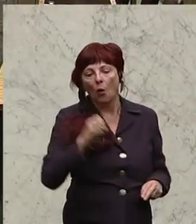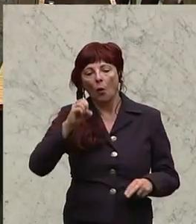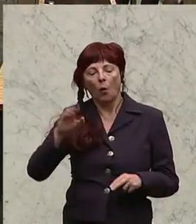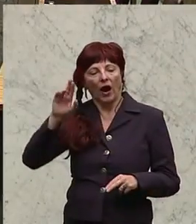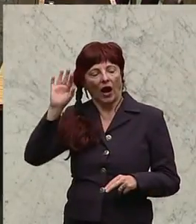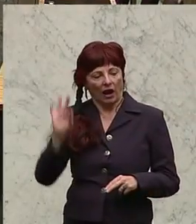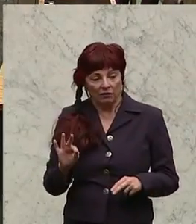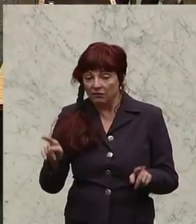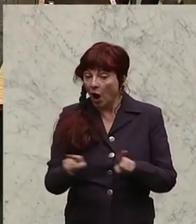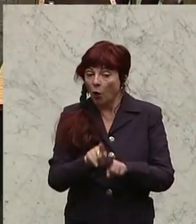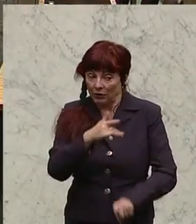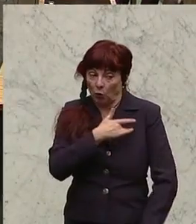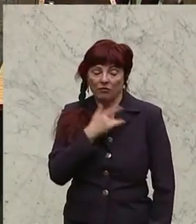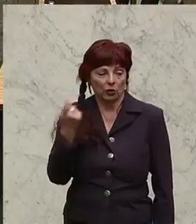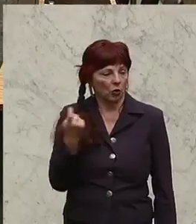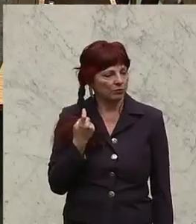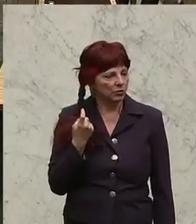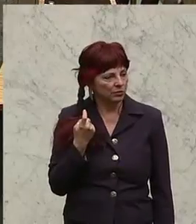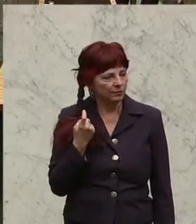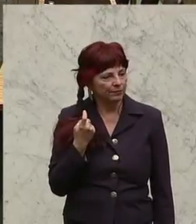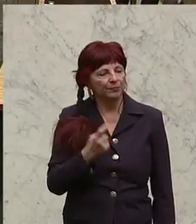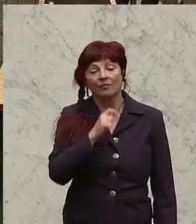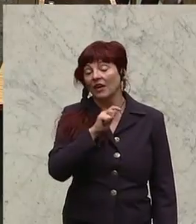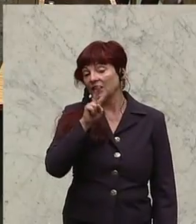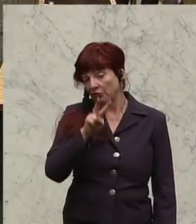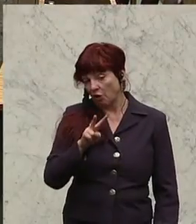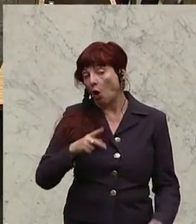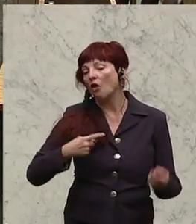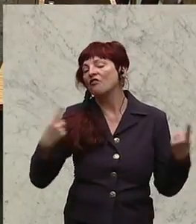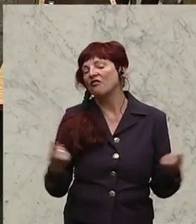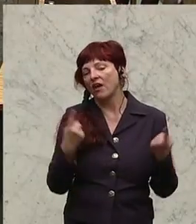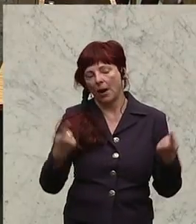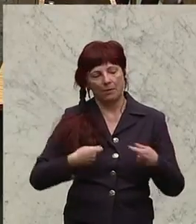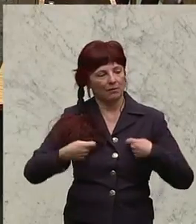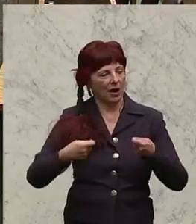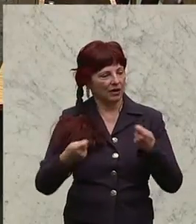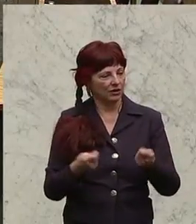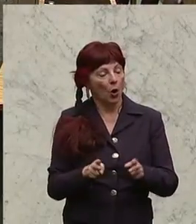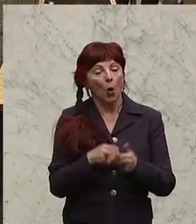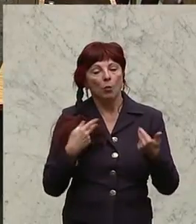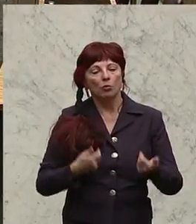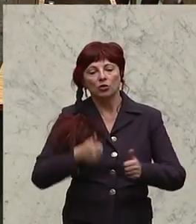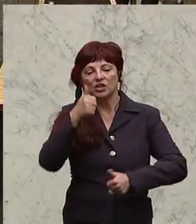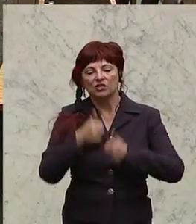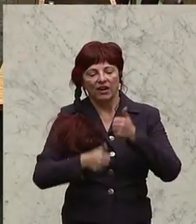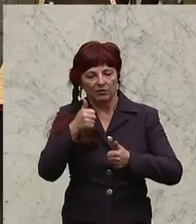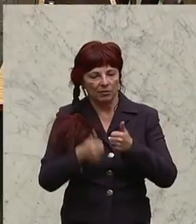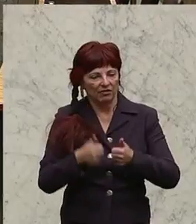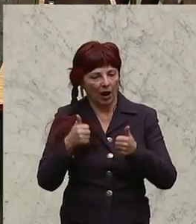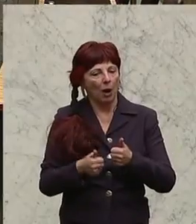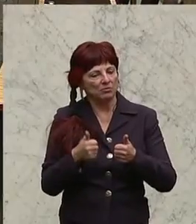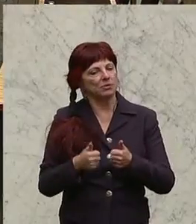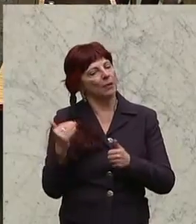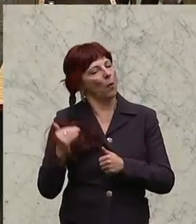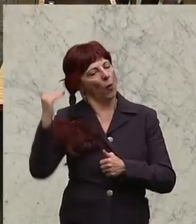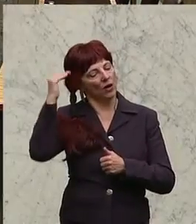weiterer Folge davon betroffen sein wird. Stichwort TV-Werbemarkt. Die Bundeswettbewerbsbehörde wird prüfen, wie die Medienvielfalt in